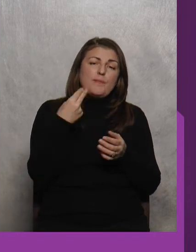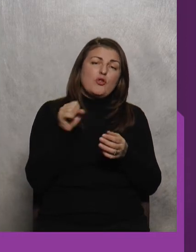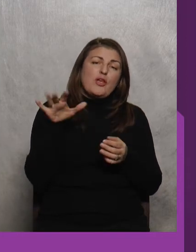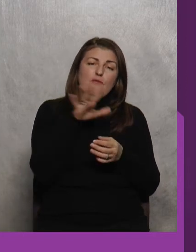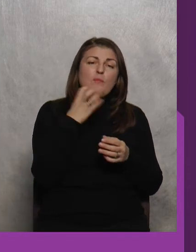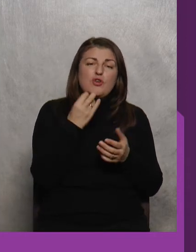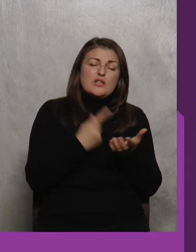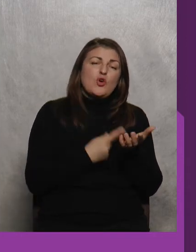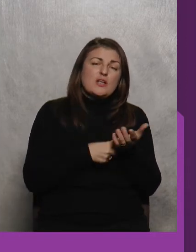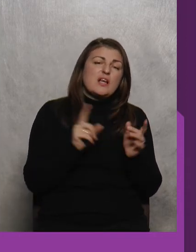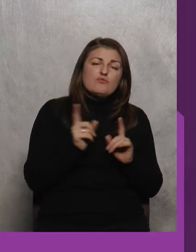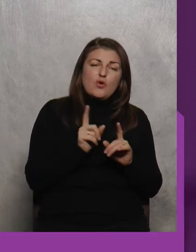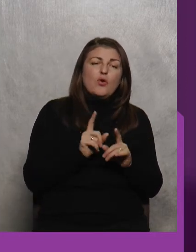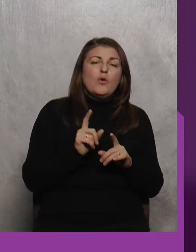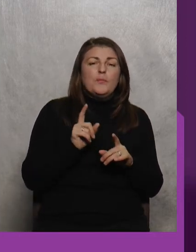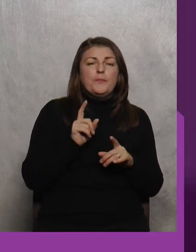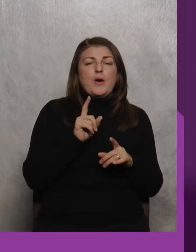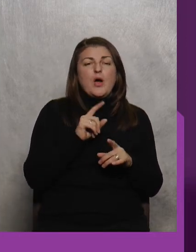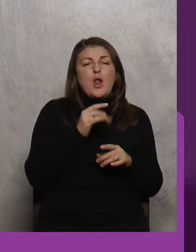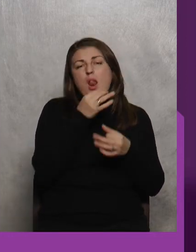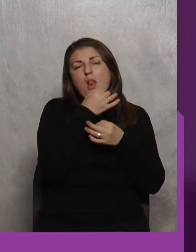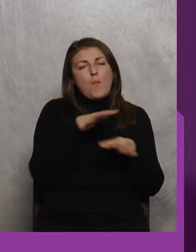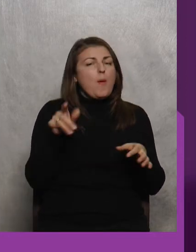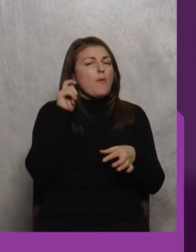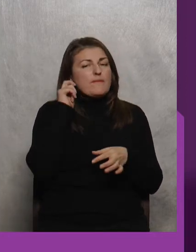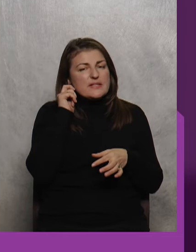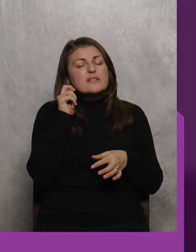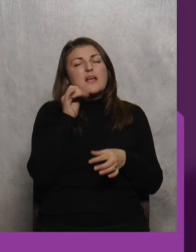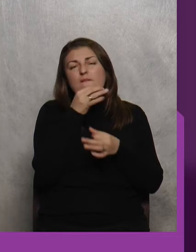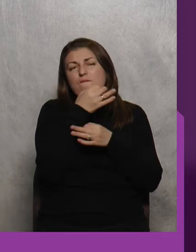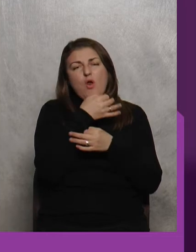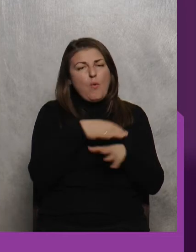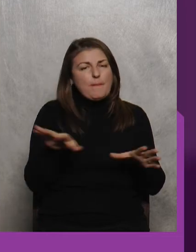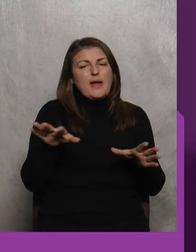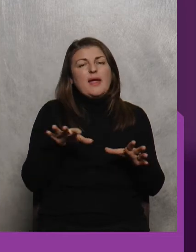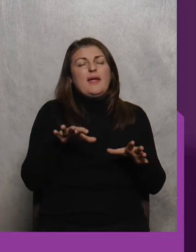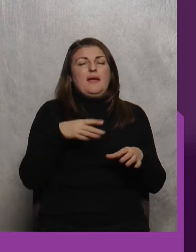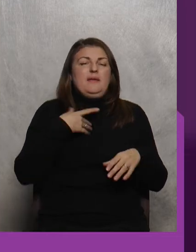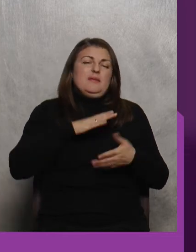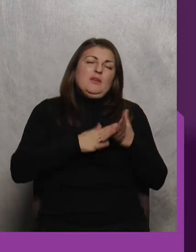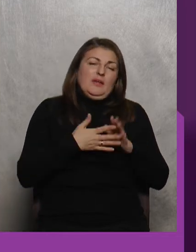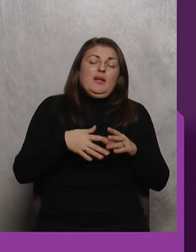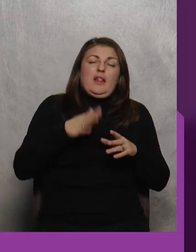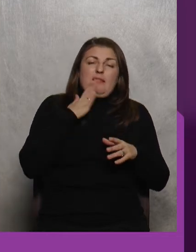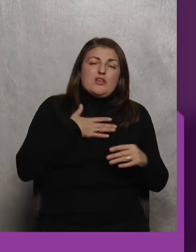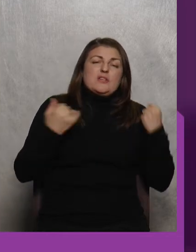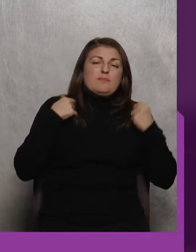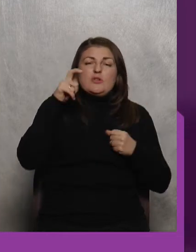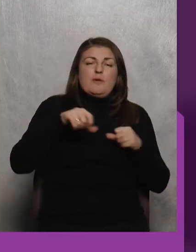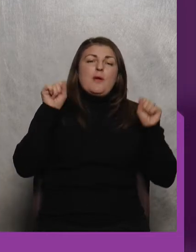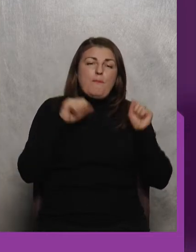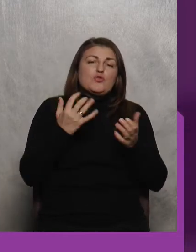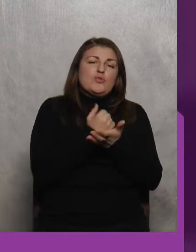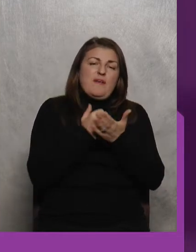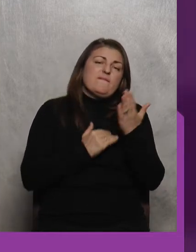Європи, ще раз доказавши, що в будь-якому віці, в будь-якій епостації наші спортсмени можуть